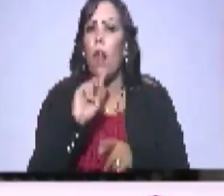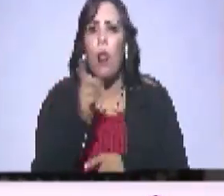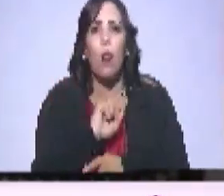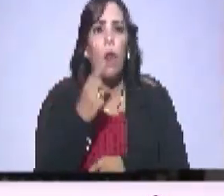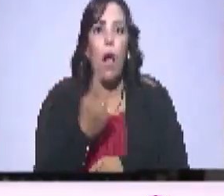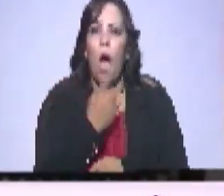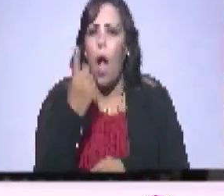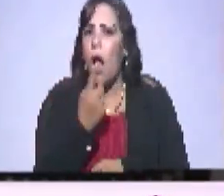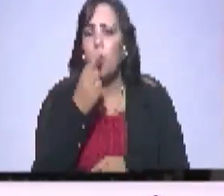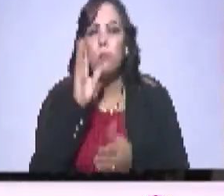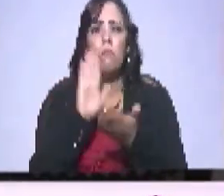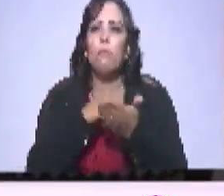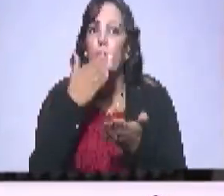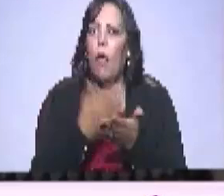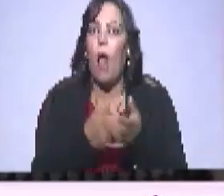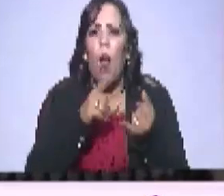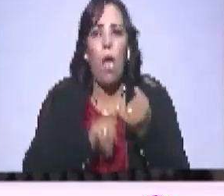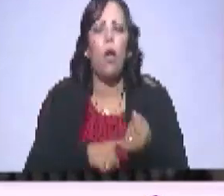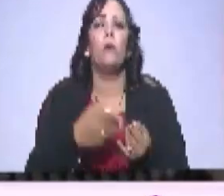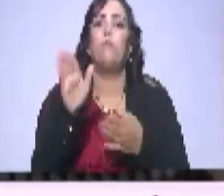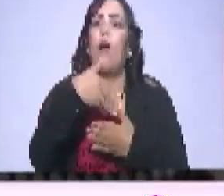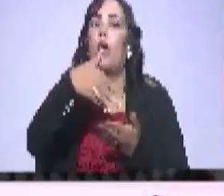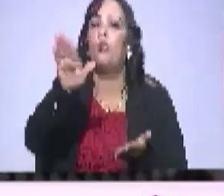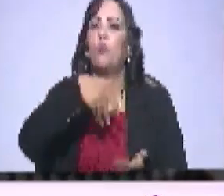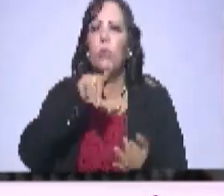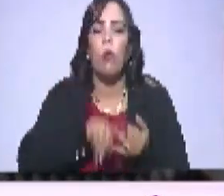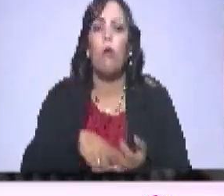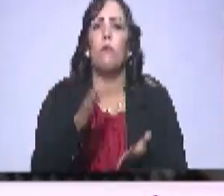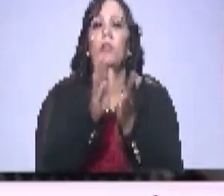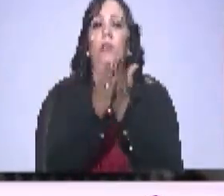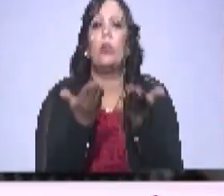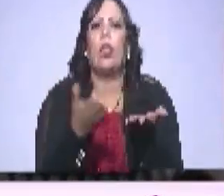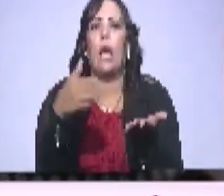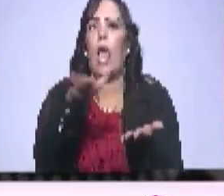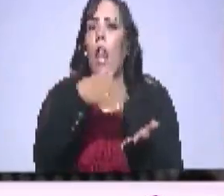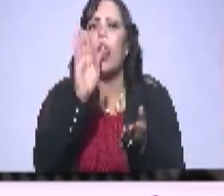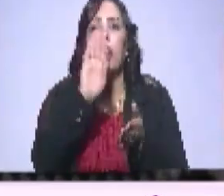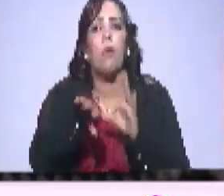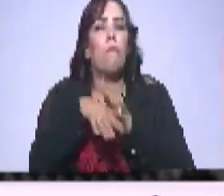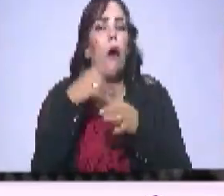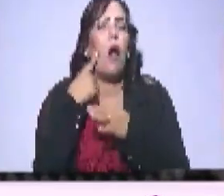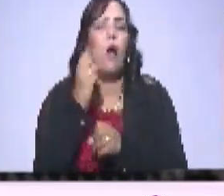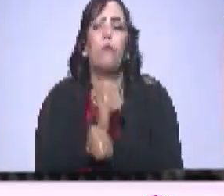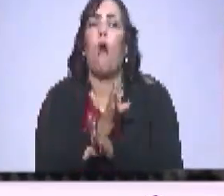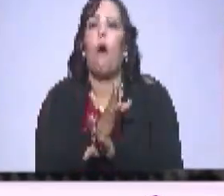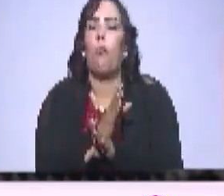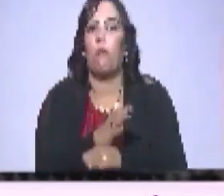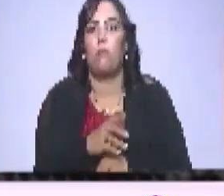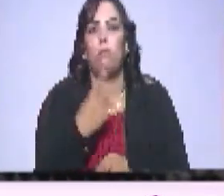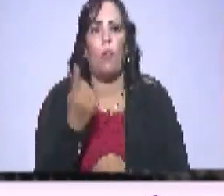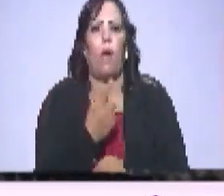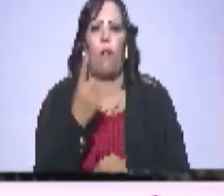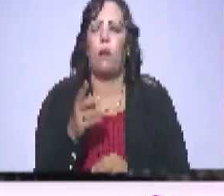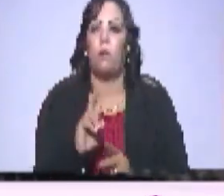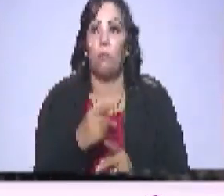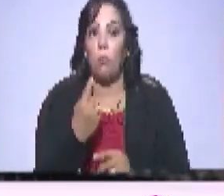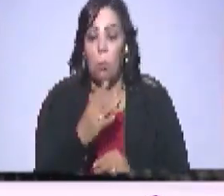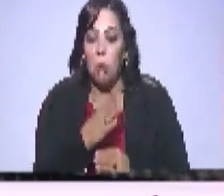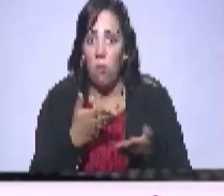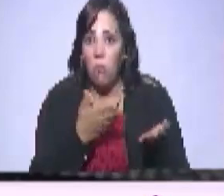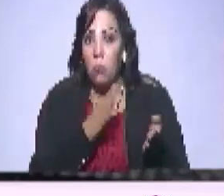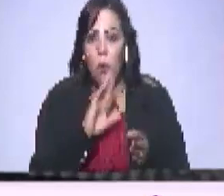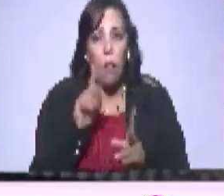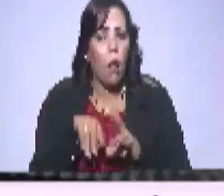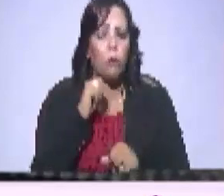لا، يتعمل مقلي ومشوي وسنجاري وكل حاجه، كل حاجه عادي يعني، مفيش مشكله يعني. لا لا خالص